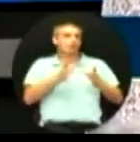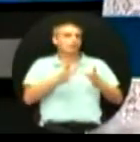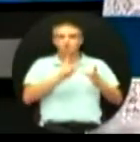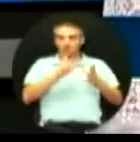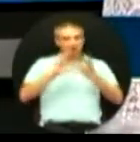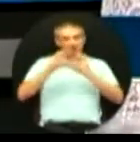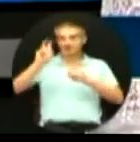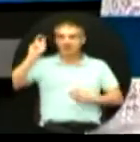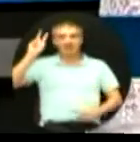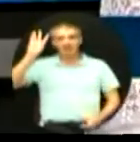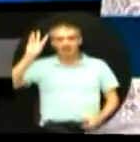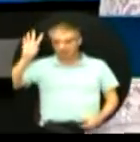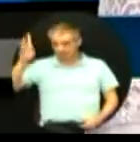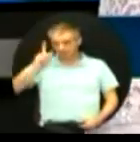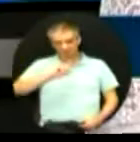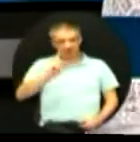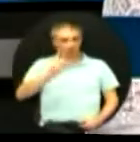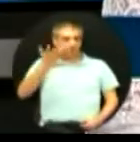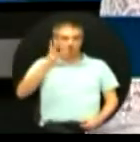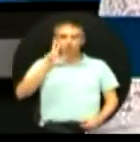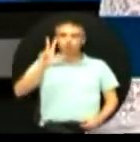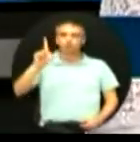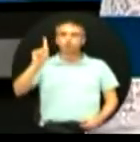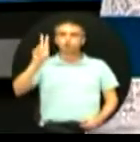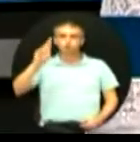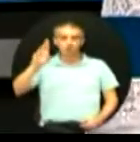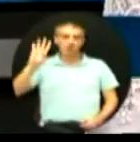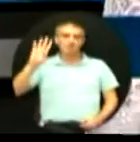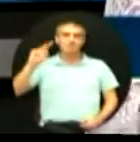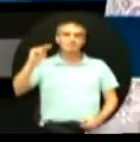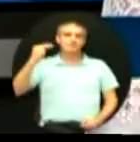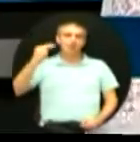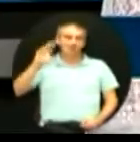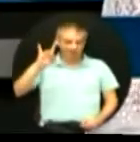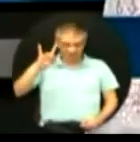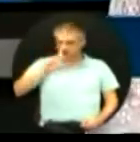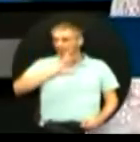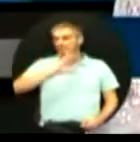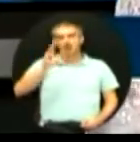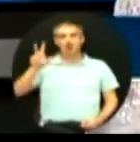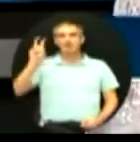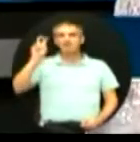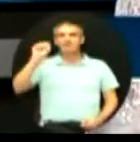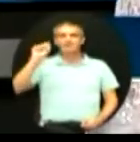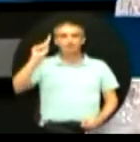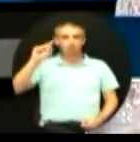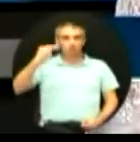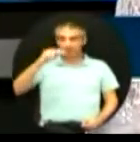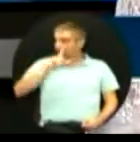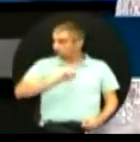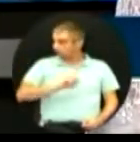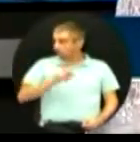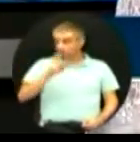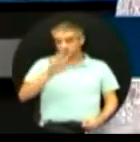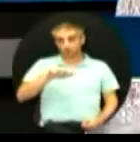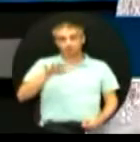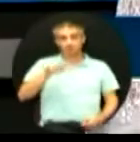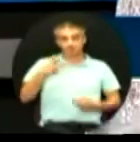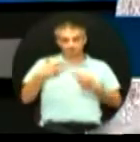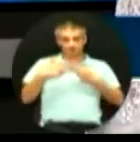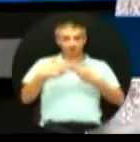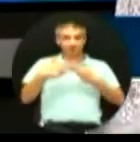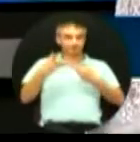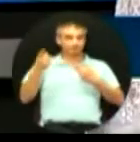לא לכפר עקב ולא לצור בחר וג'בל מוקבר, ואפילו לא לעיסאוויה. אפילו לא לעיסאוויה, שזו שכונה